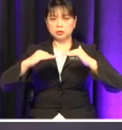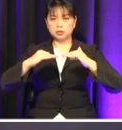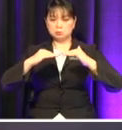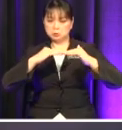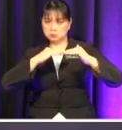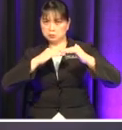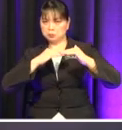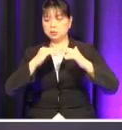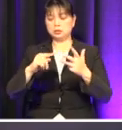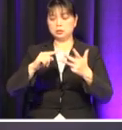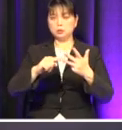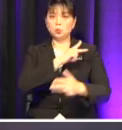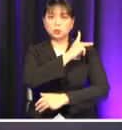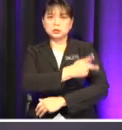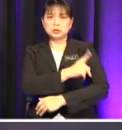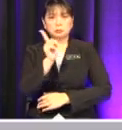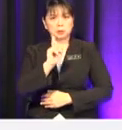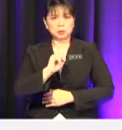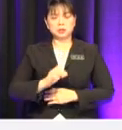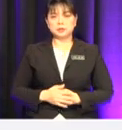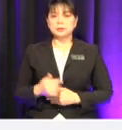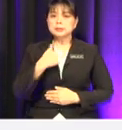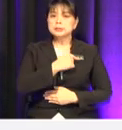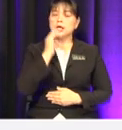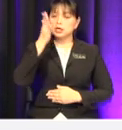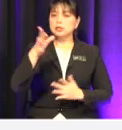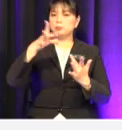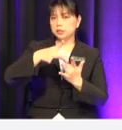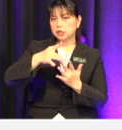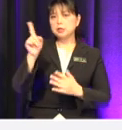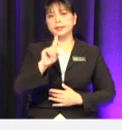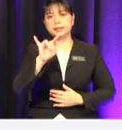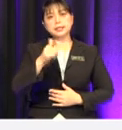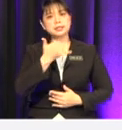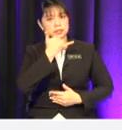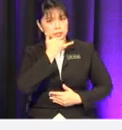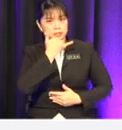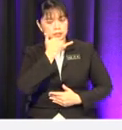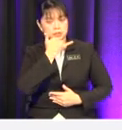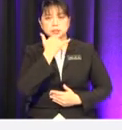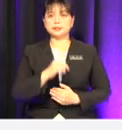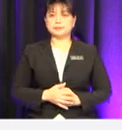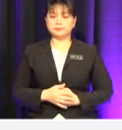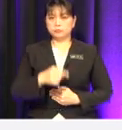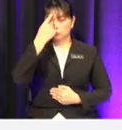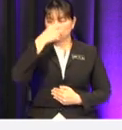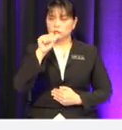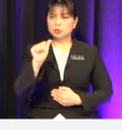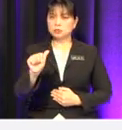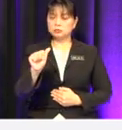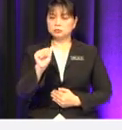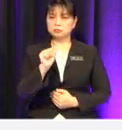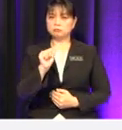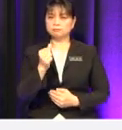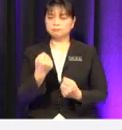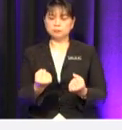kita sekarang ini akan membuat teknik yang cukup tadi kita akan pilih dulu yang mana yang salah kita ketahui jadi untuk kekuatan